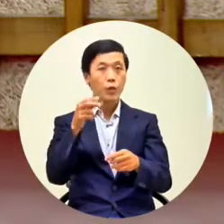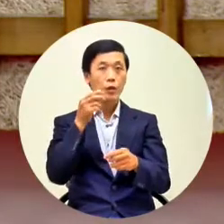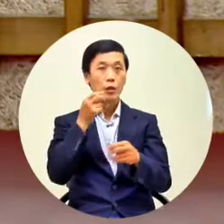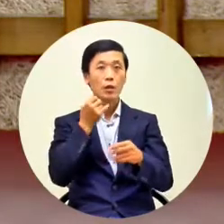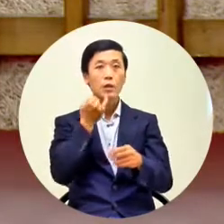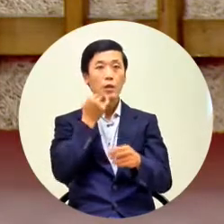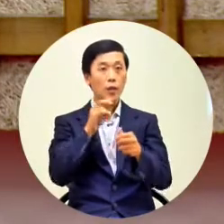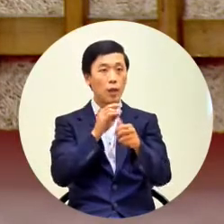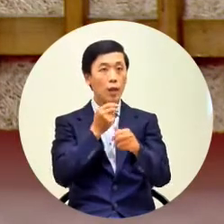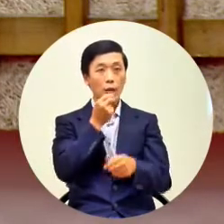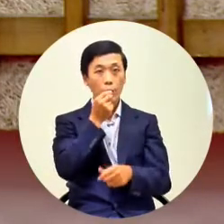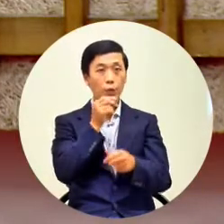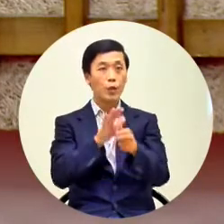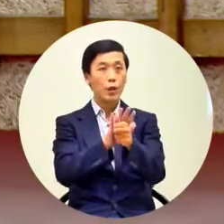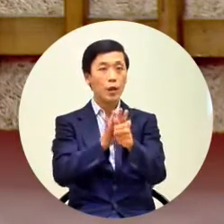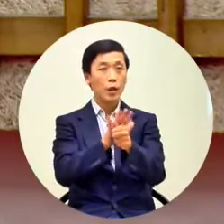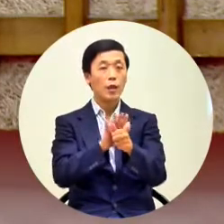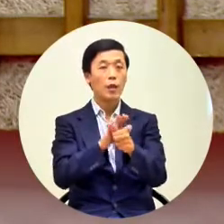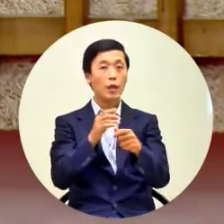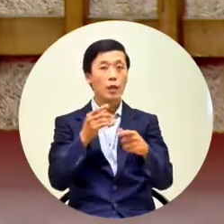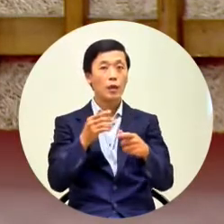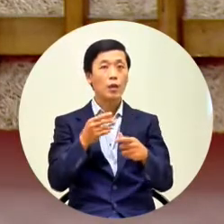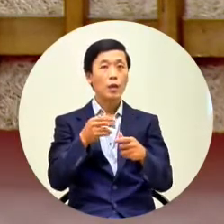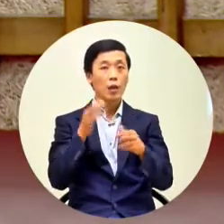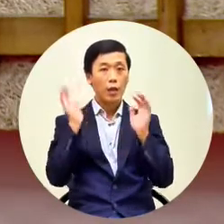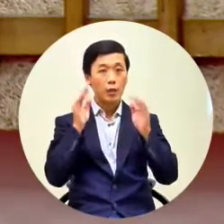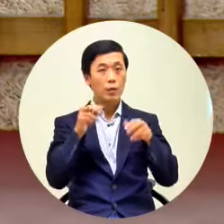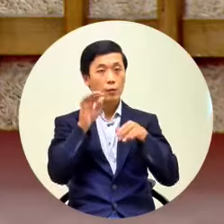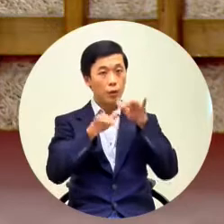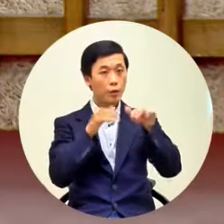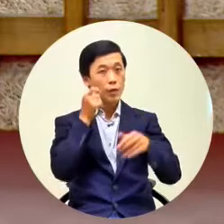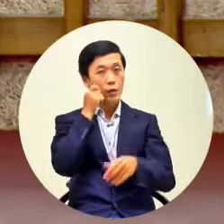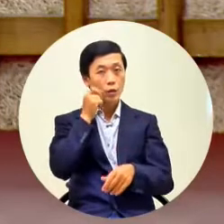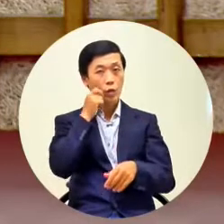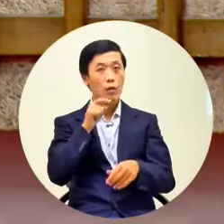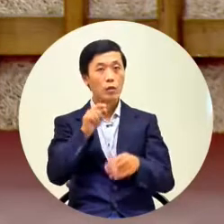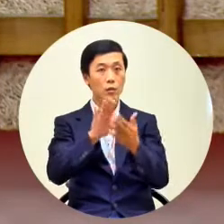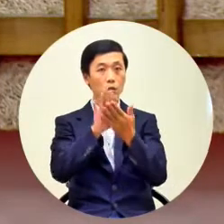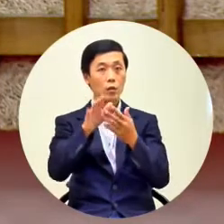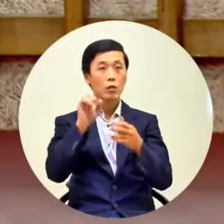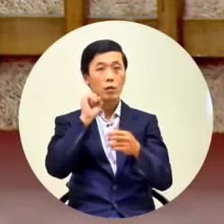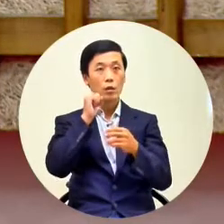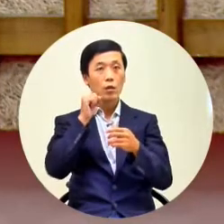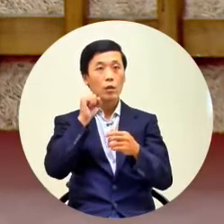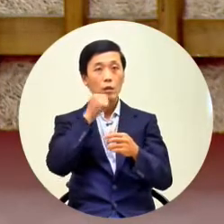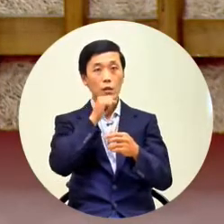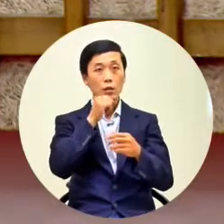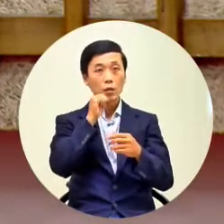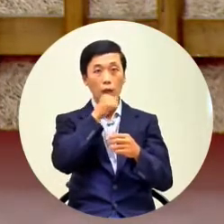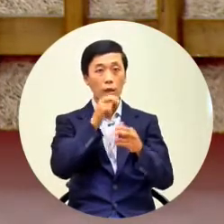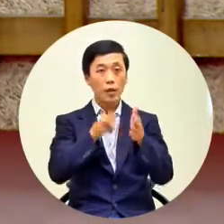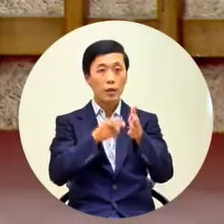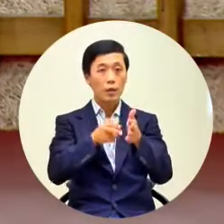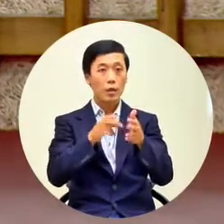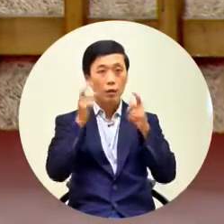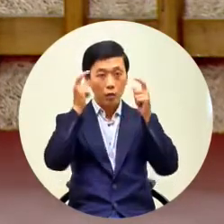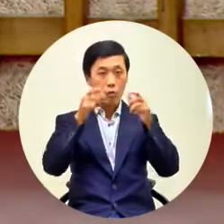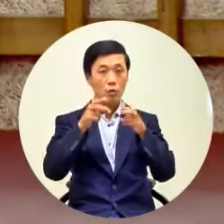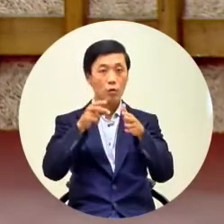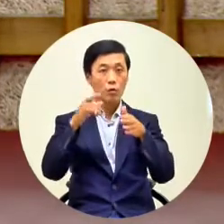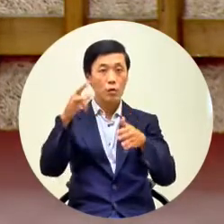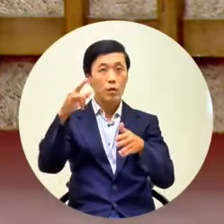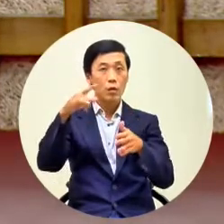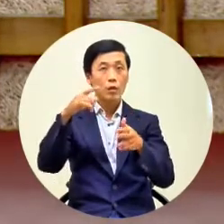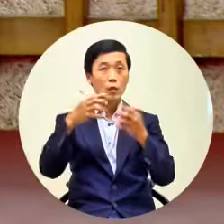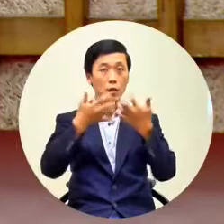很多孩子很喜欢去这里玩，所以我也期待说，未来这个台铁高雄机场，好，我们看下一页，它这也